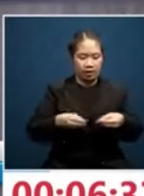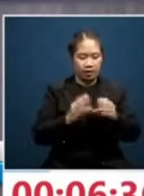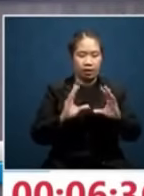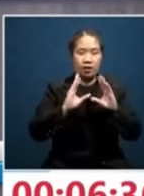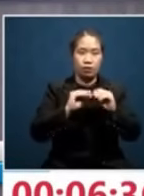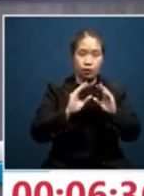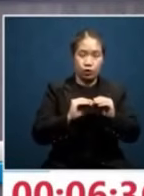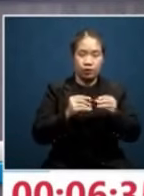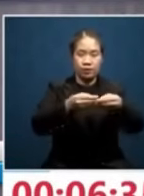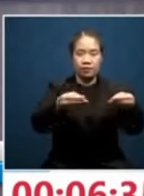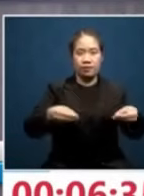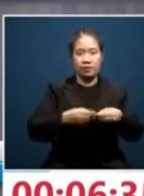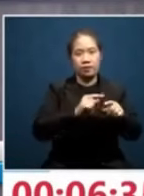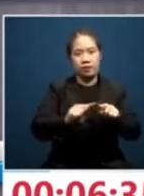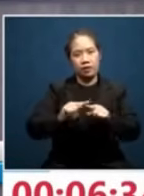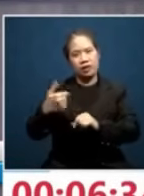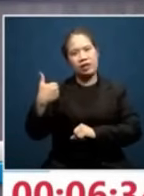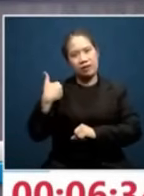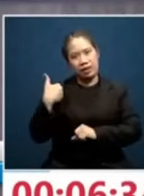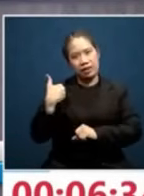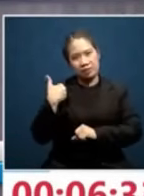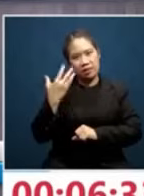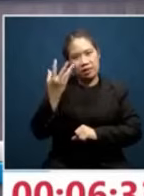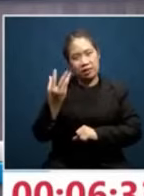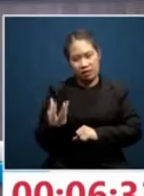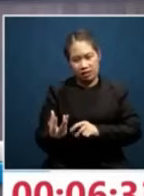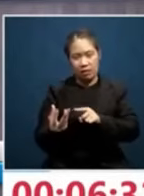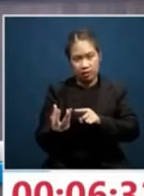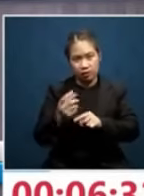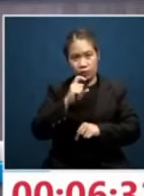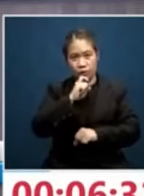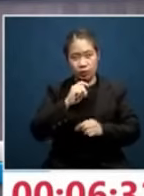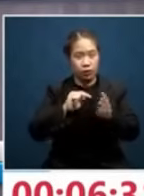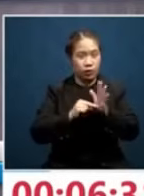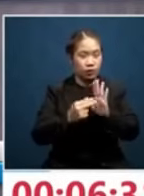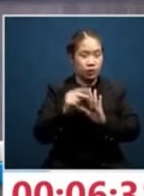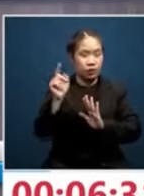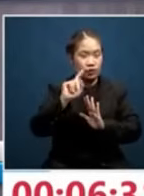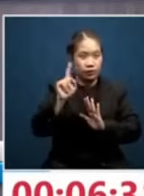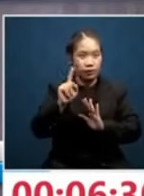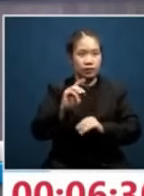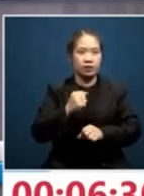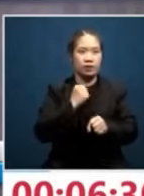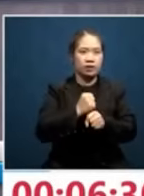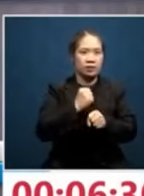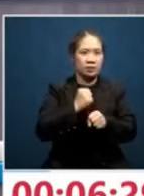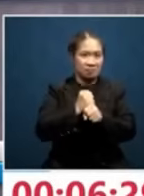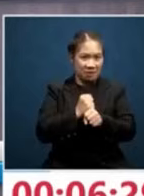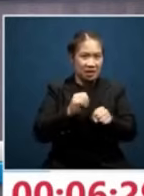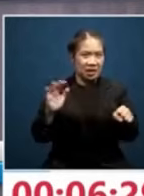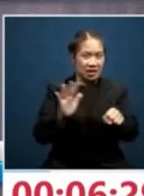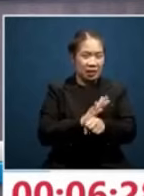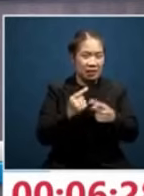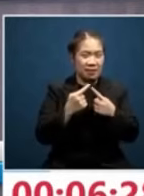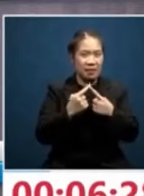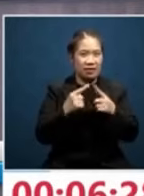ตระเวนร่วมระหว่างทหารไทยและทหารมาเลเซียตำรวจน้ำมาเลเซียและตำรวจน้ำไทยนะครับในพื้นที่แนว